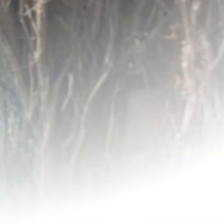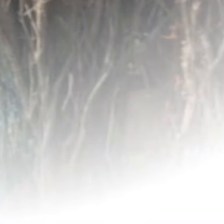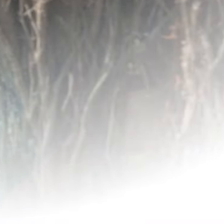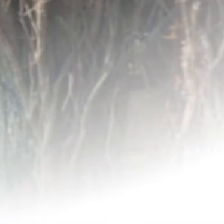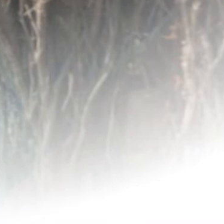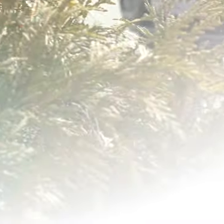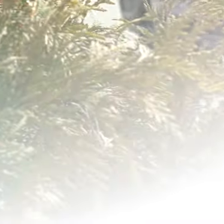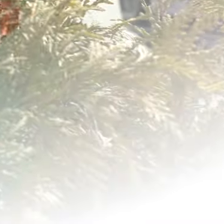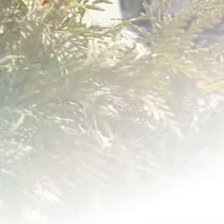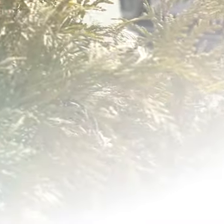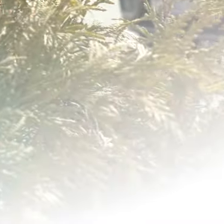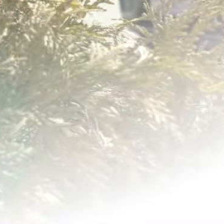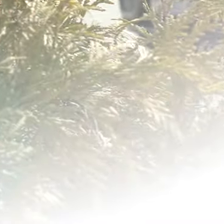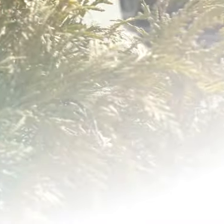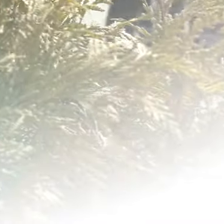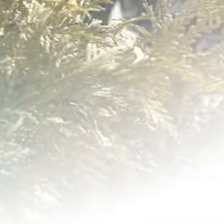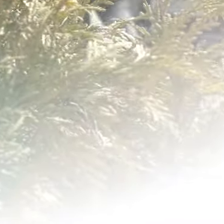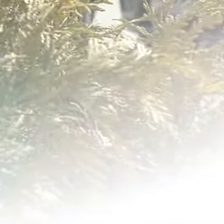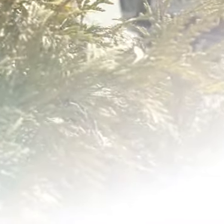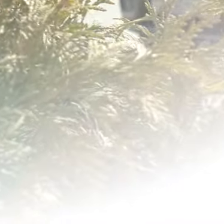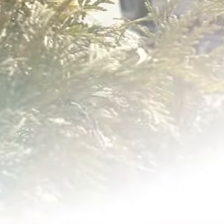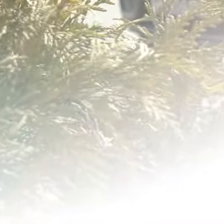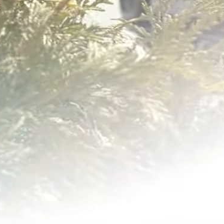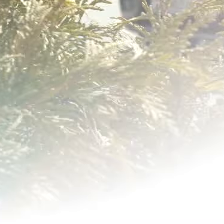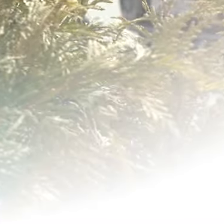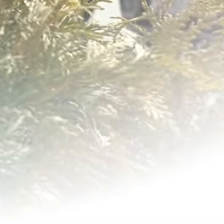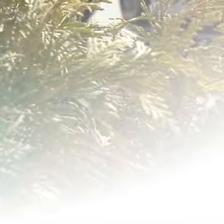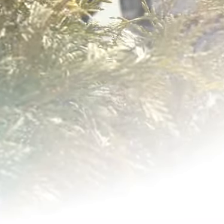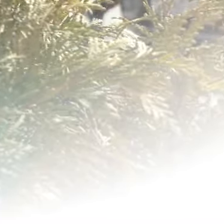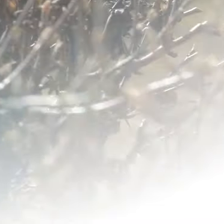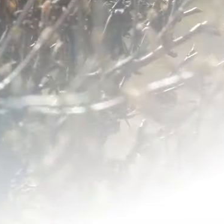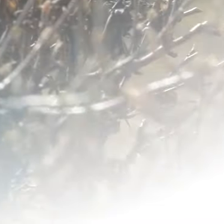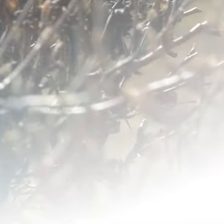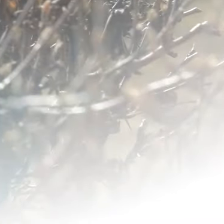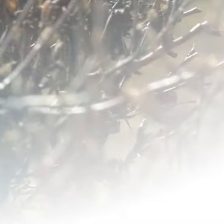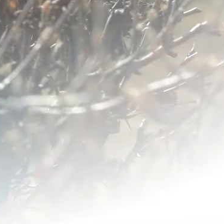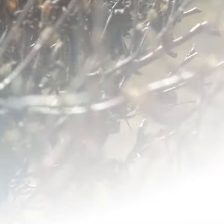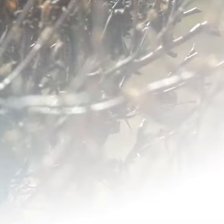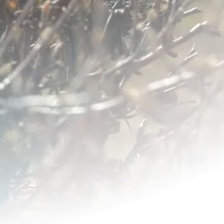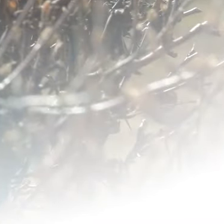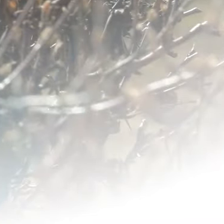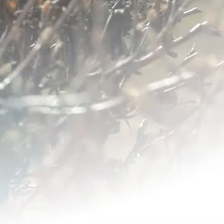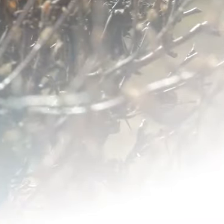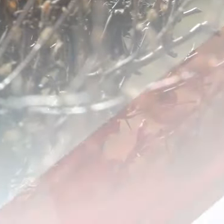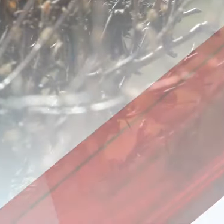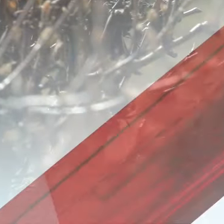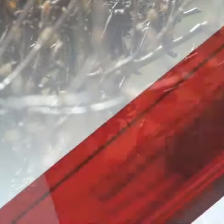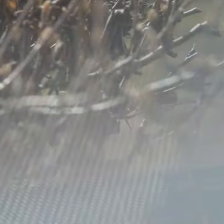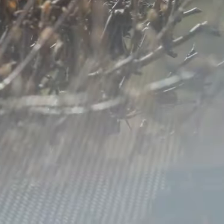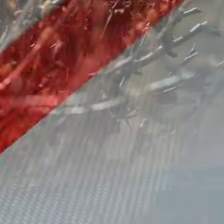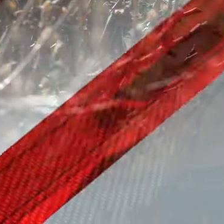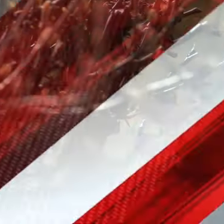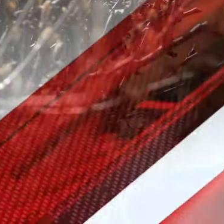У сераду 8 мая ў праваслаўных вернікаў градавая серада. Увогуле, такіх дзён пасля Вялікага дня было 3,